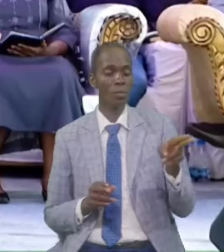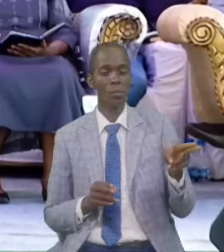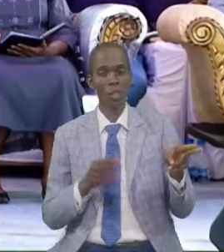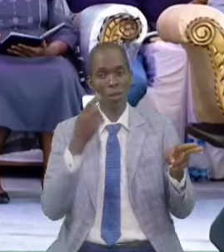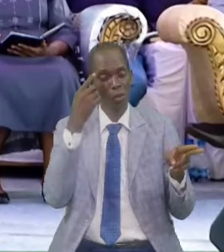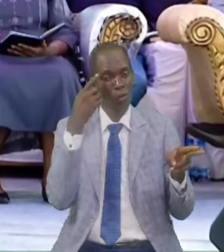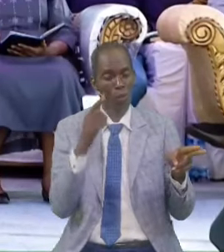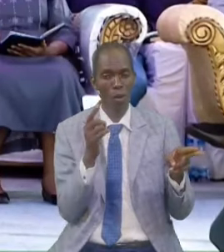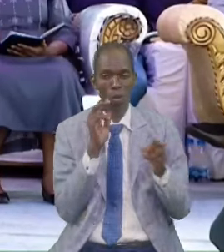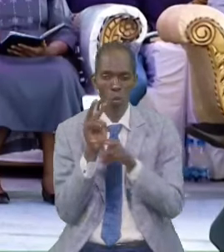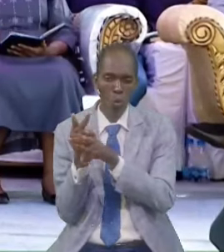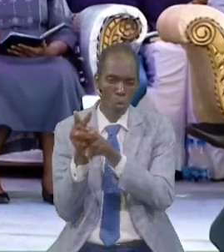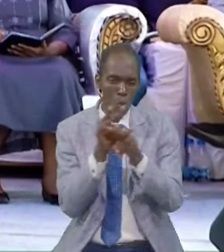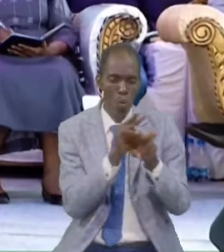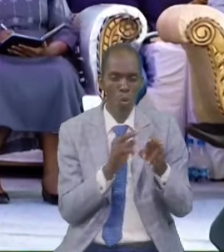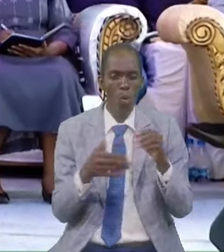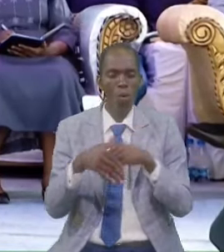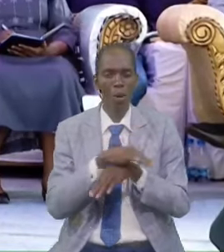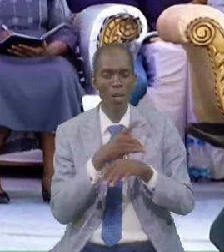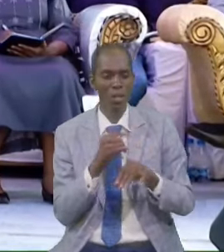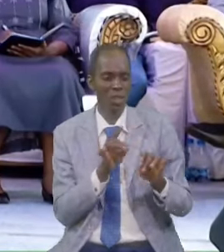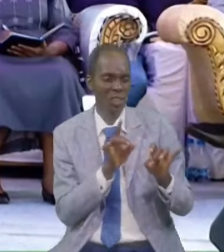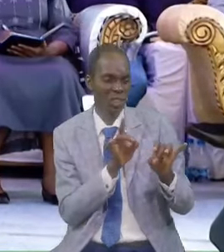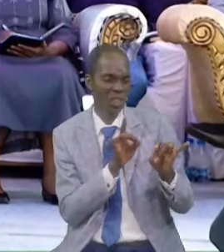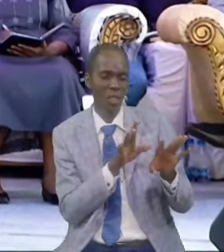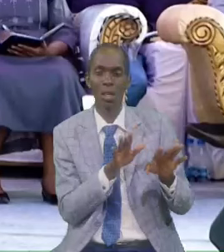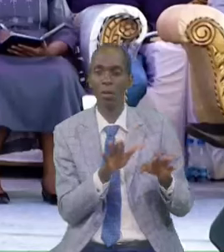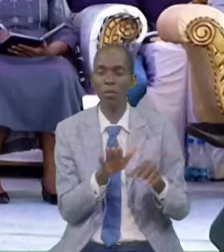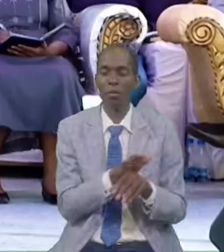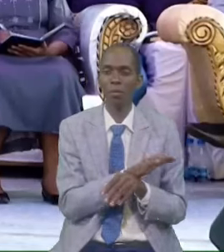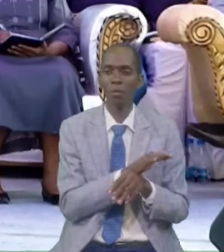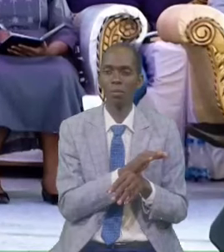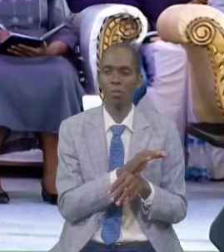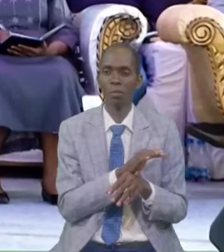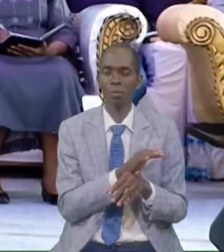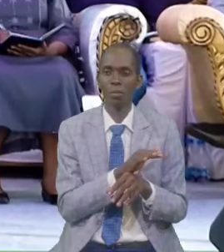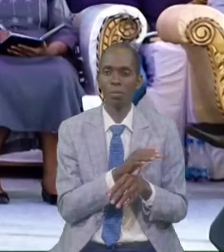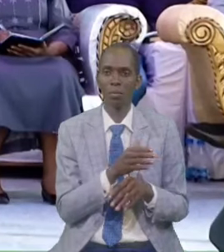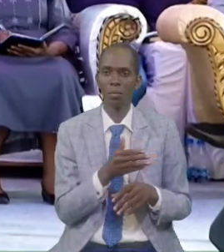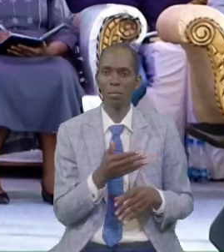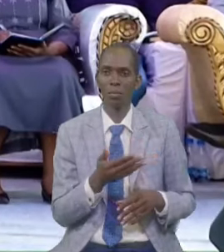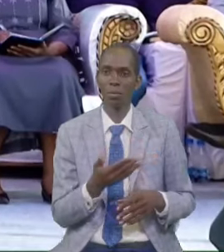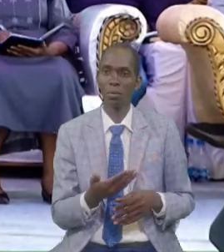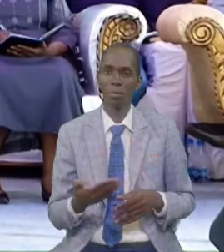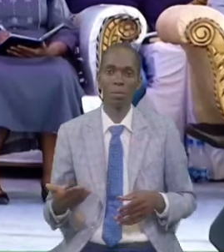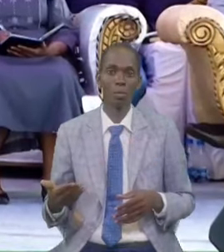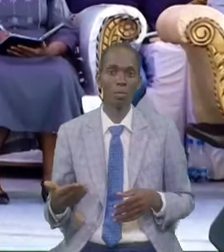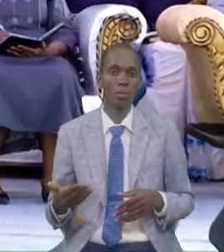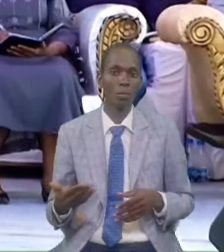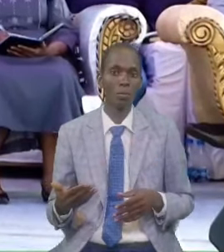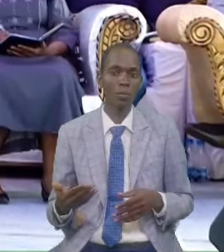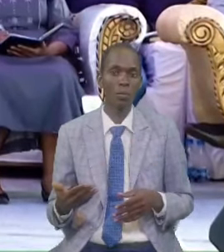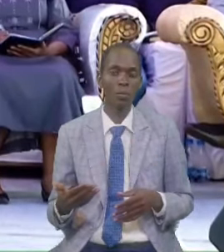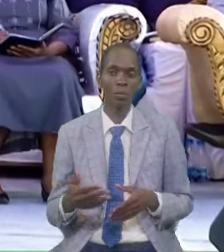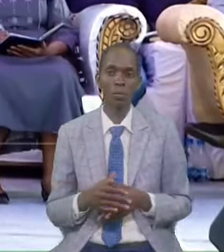over the hateful propensities. అలాగే ద్వేషపూరితమైన విధానాలు మనలో రెక్కెత్తించే వారిని గమనించుకోవాలి.